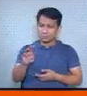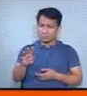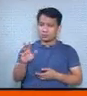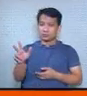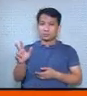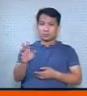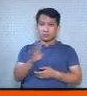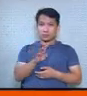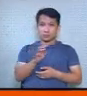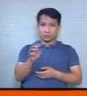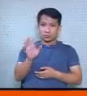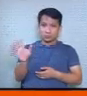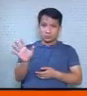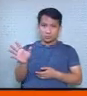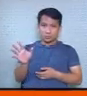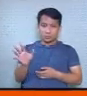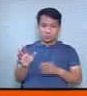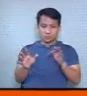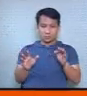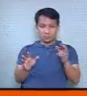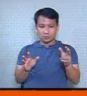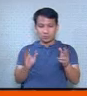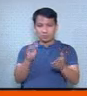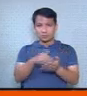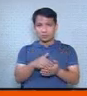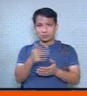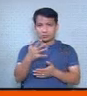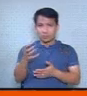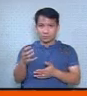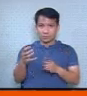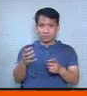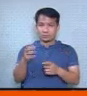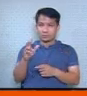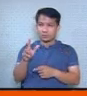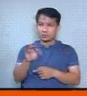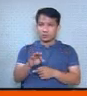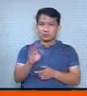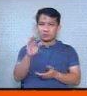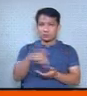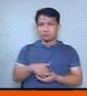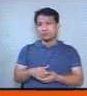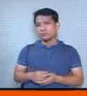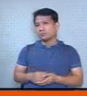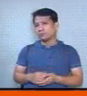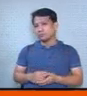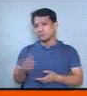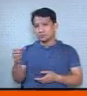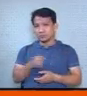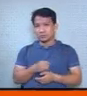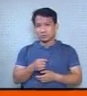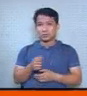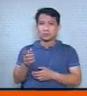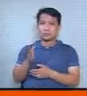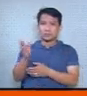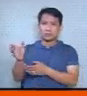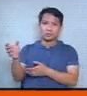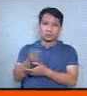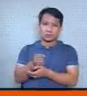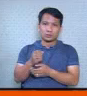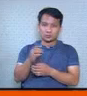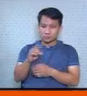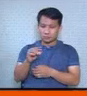450 per day, 93,000. Yung sa 500, 39,000. Makukuha nyo. Yun yung habulin natin. Sa